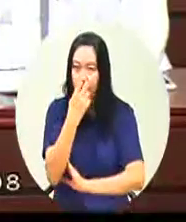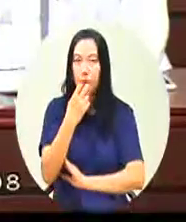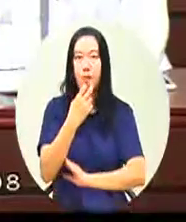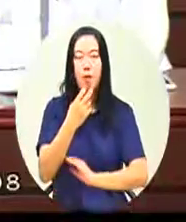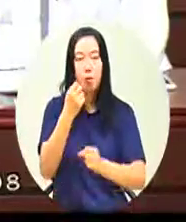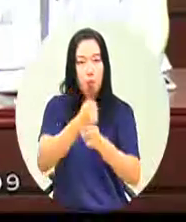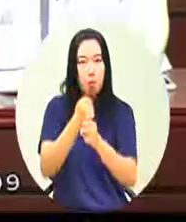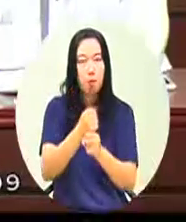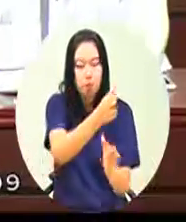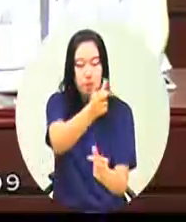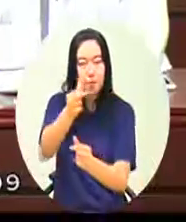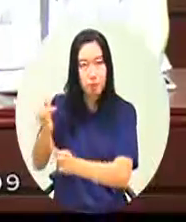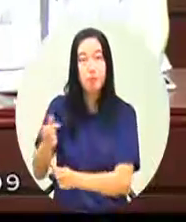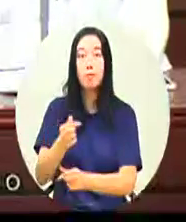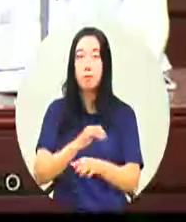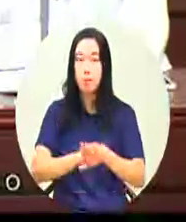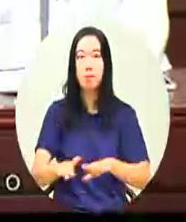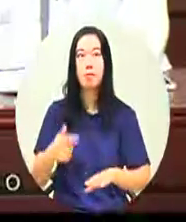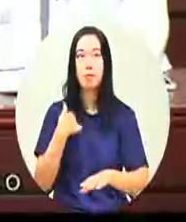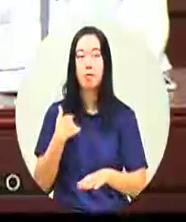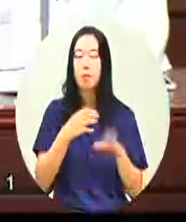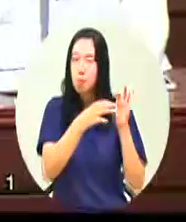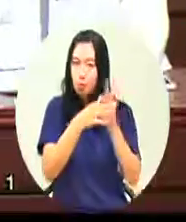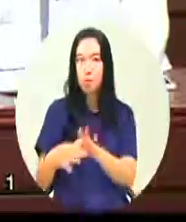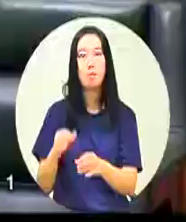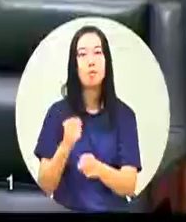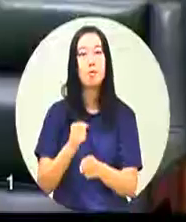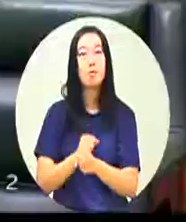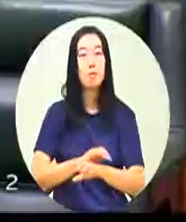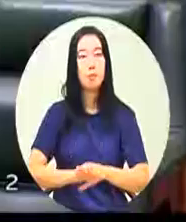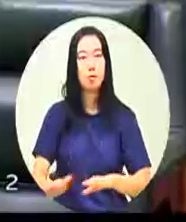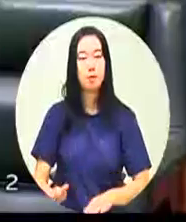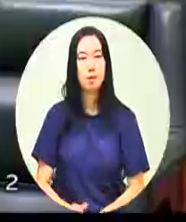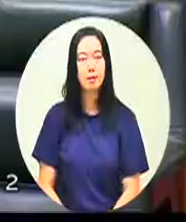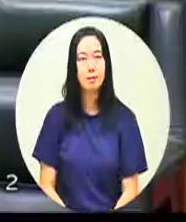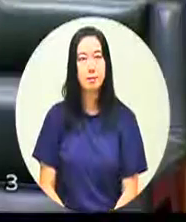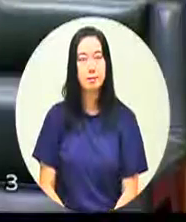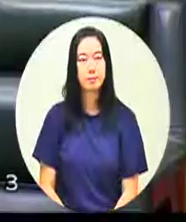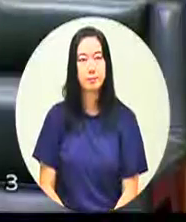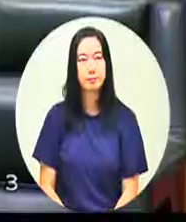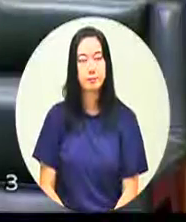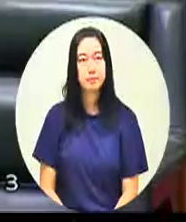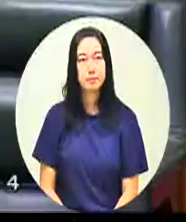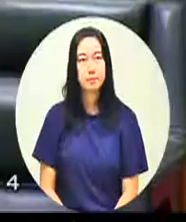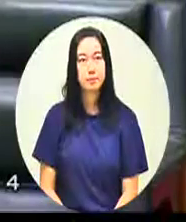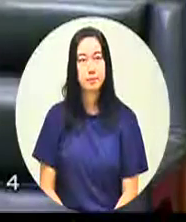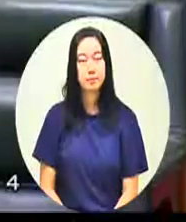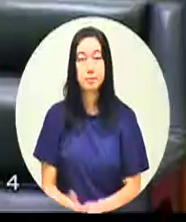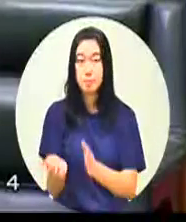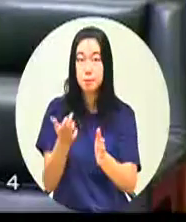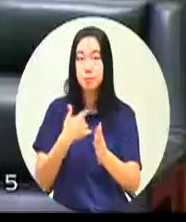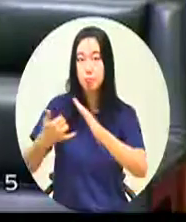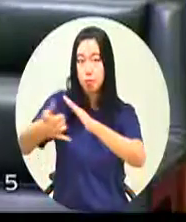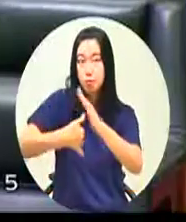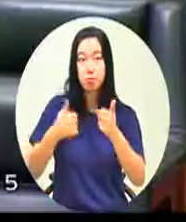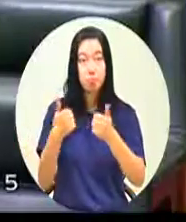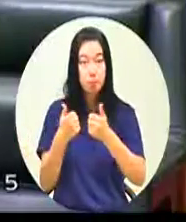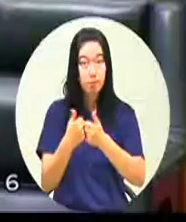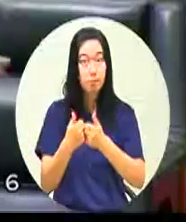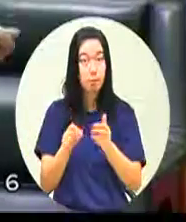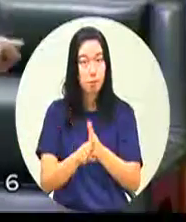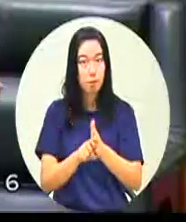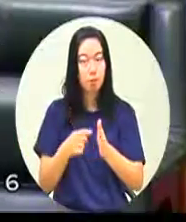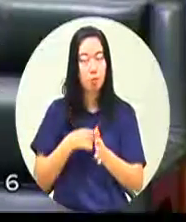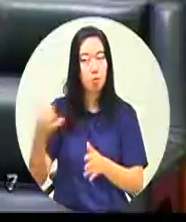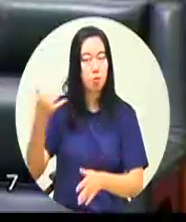做得较彻底，吼，安尼我会继续来做。 因为局长，我搁伫遮，我拄啊买去买会场的当中，接